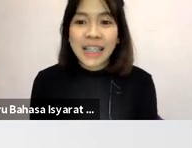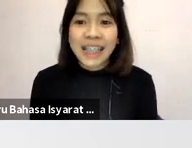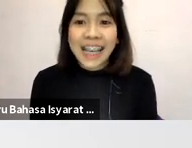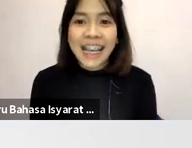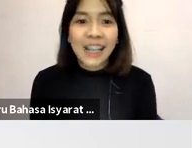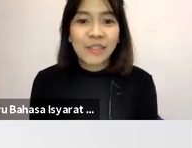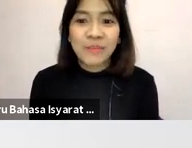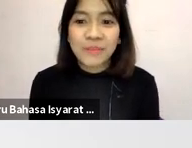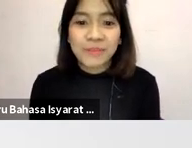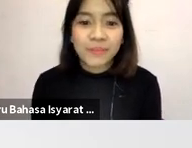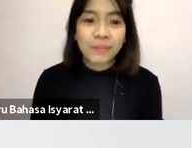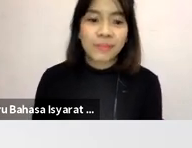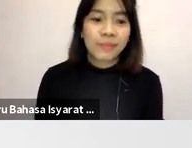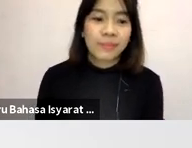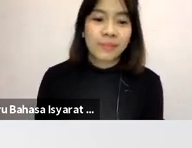sebentar